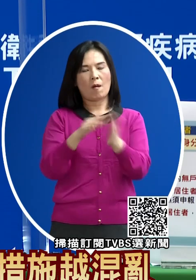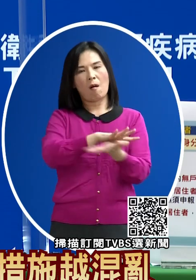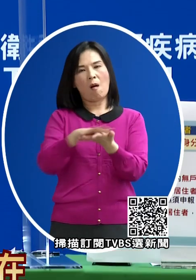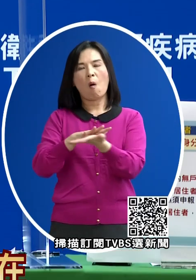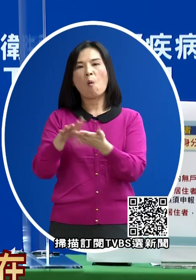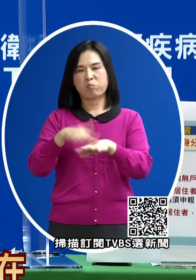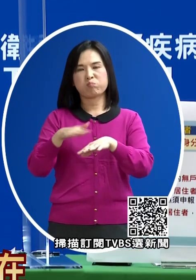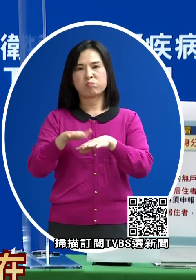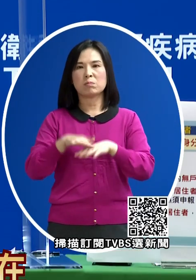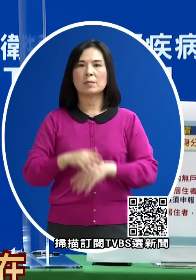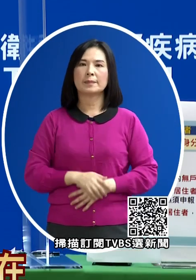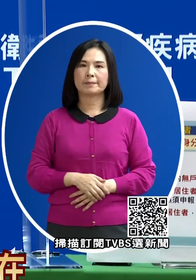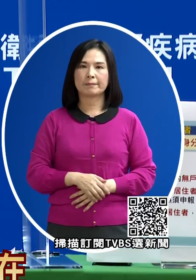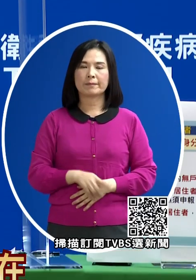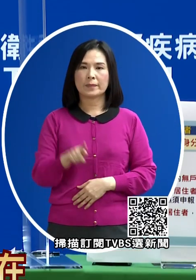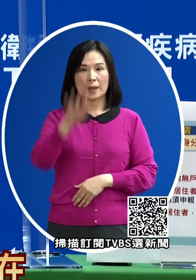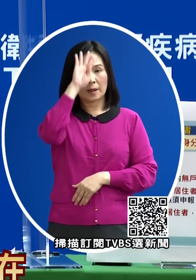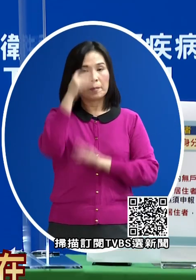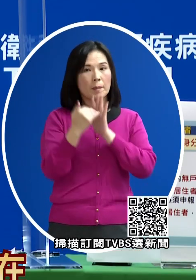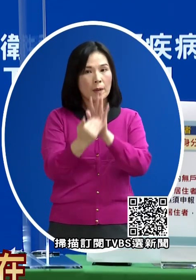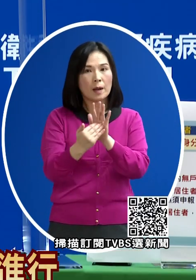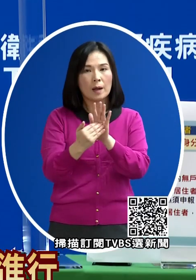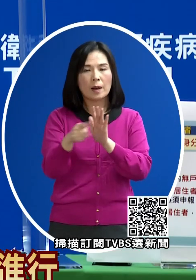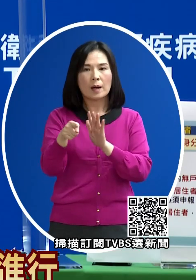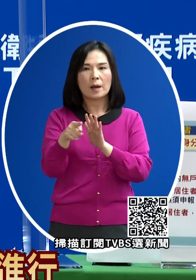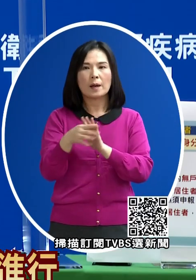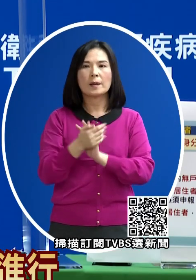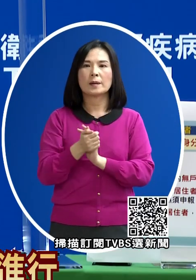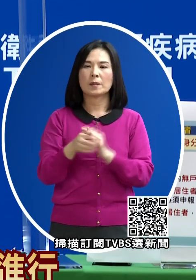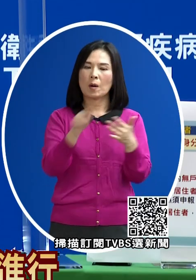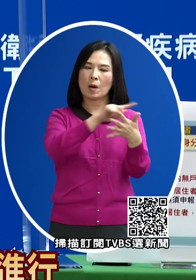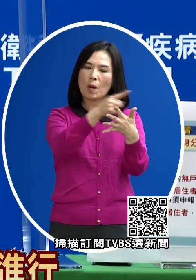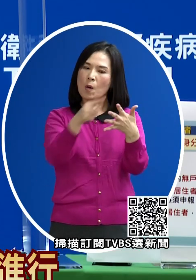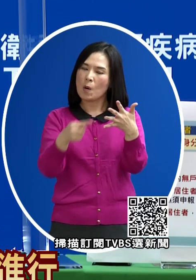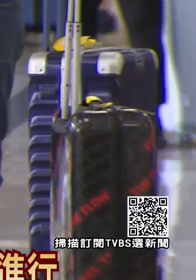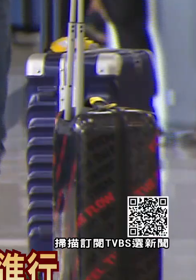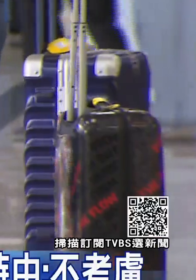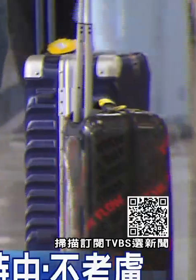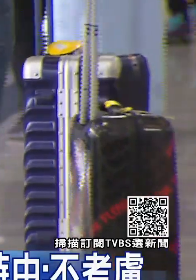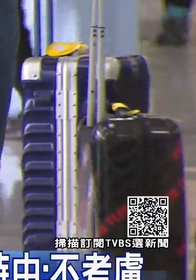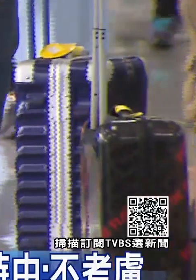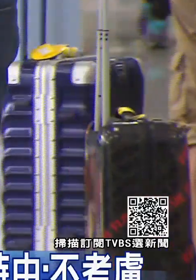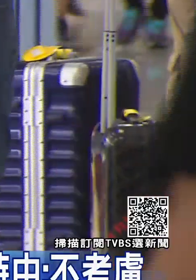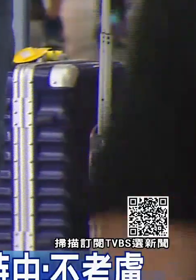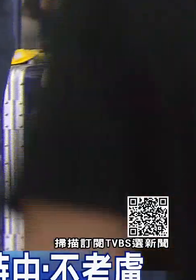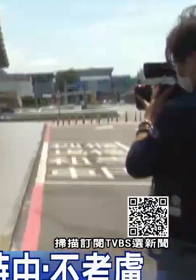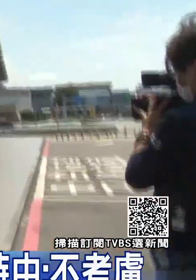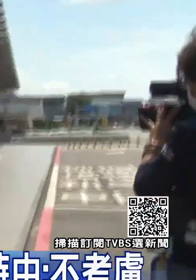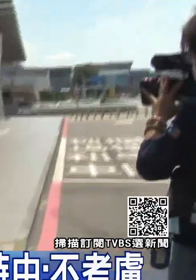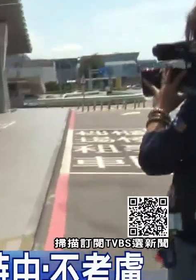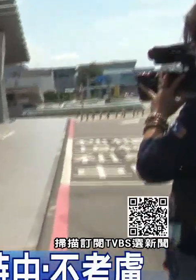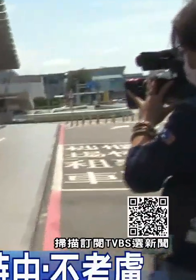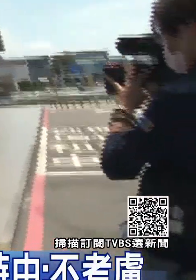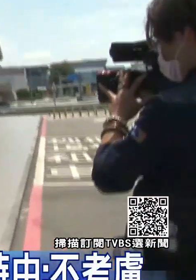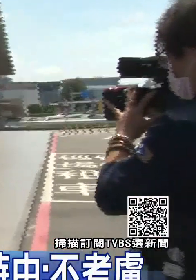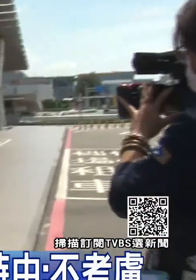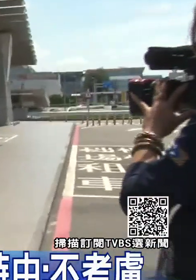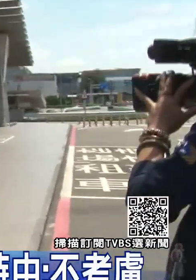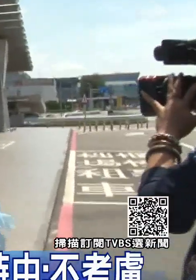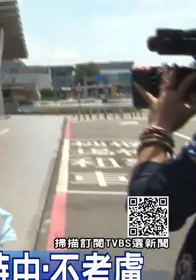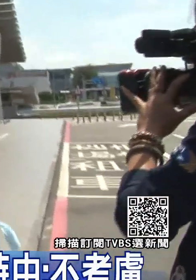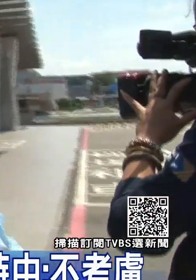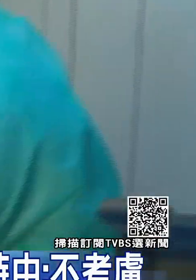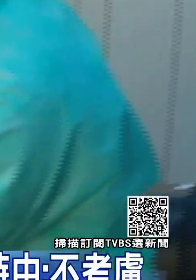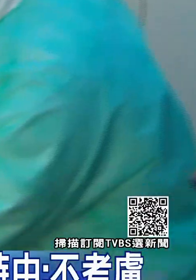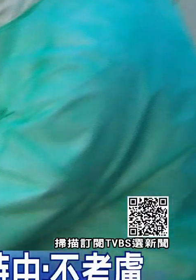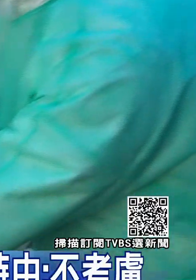乱。那相对在防御，应该是在有秩序的情况下来进行。 陈时中曾说，12月不排除会有首